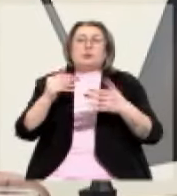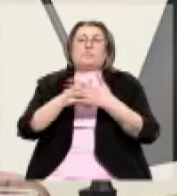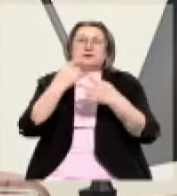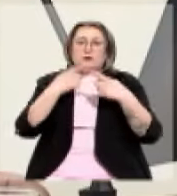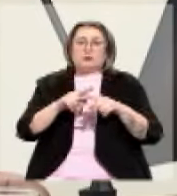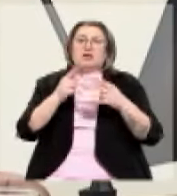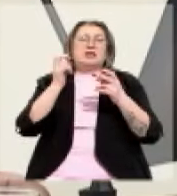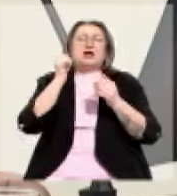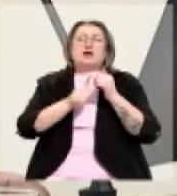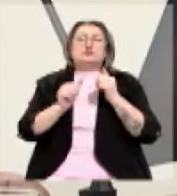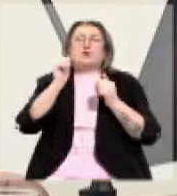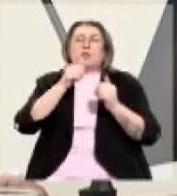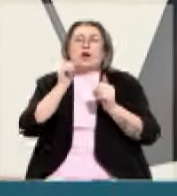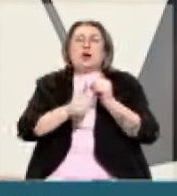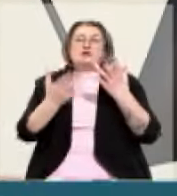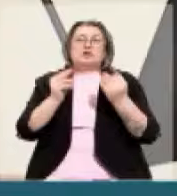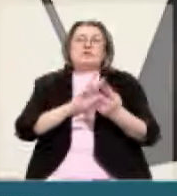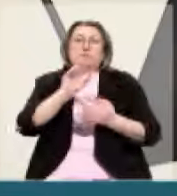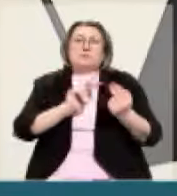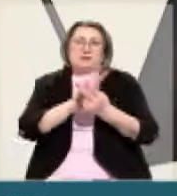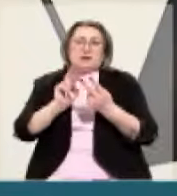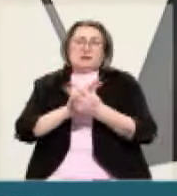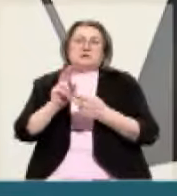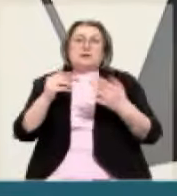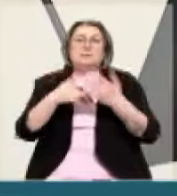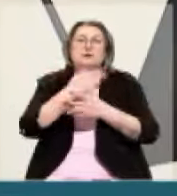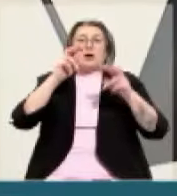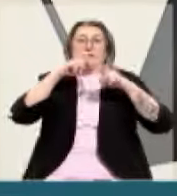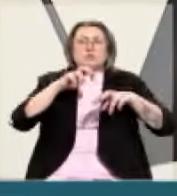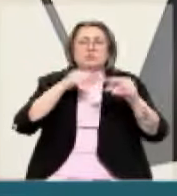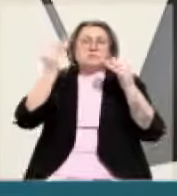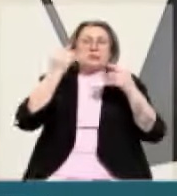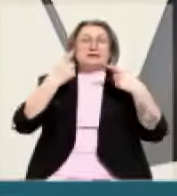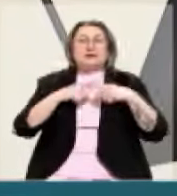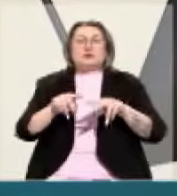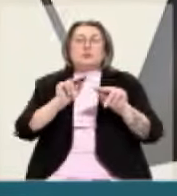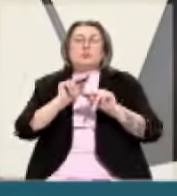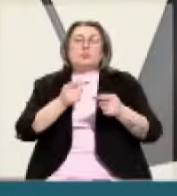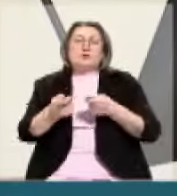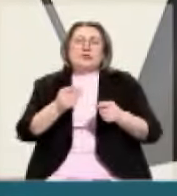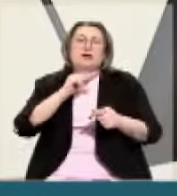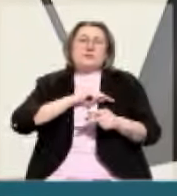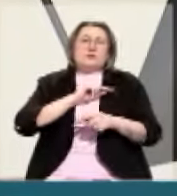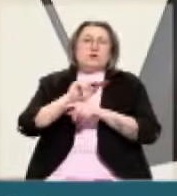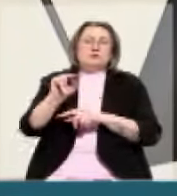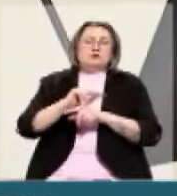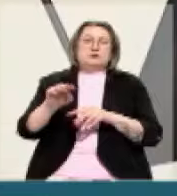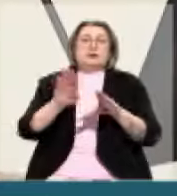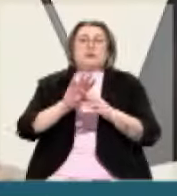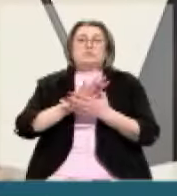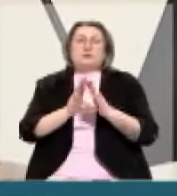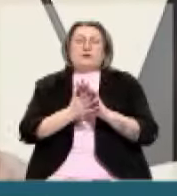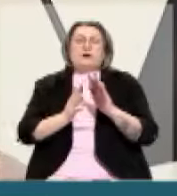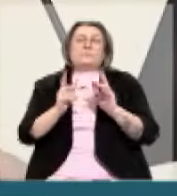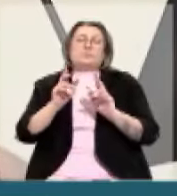және басқарудың әдіс тәсілдері қайта қаралуда. Осындай жағдайда жаңа кәсіби дағдыларды меңгеруге және озық білімін